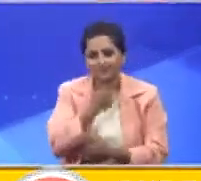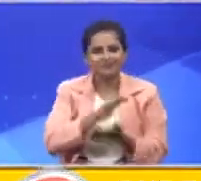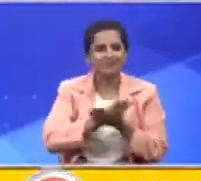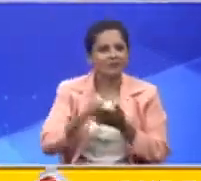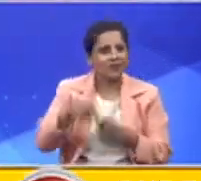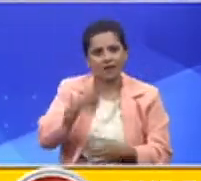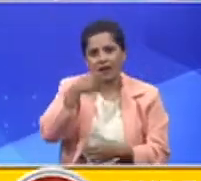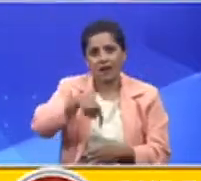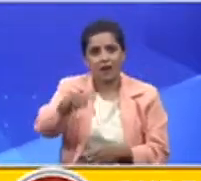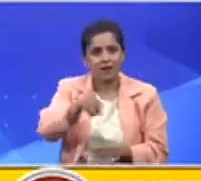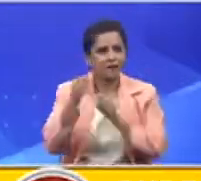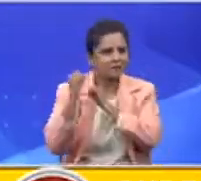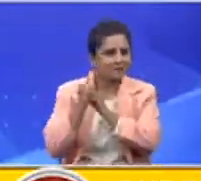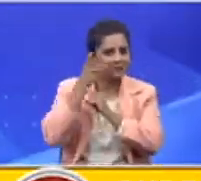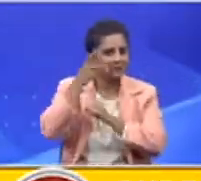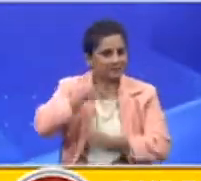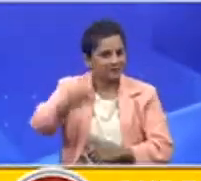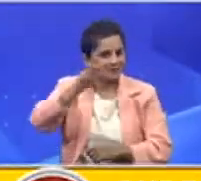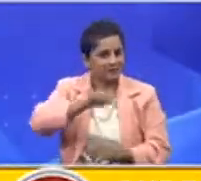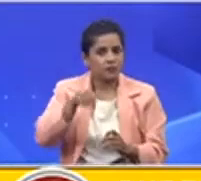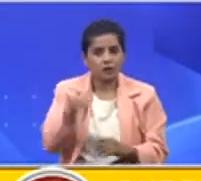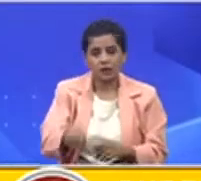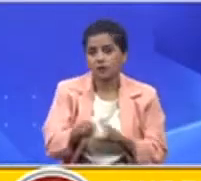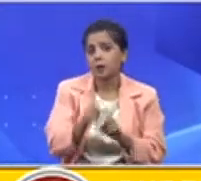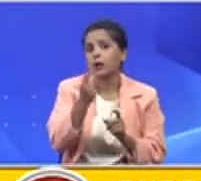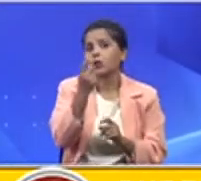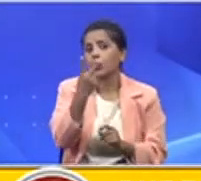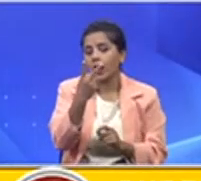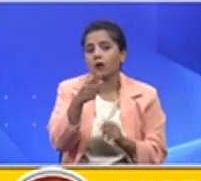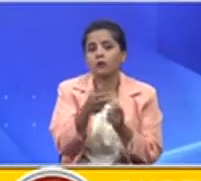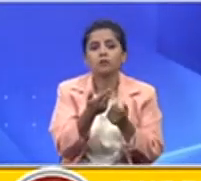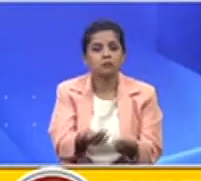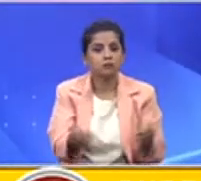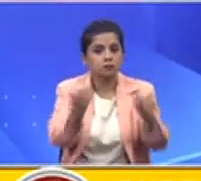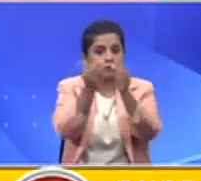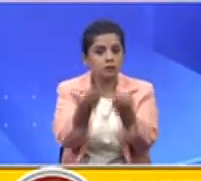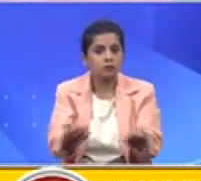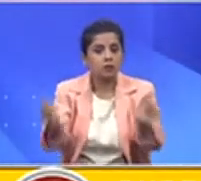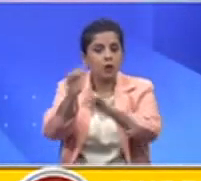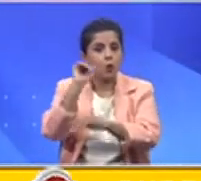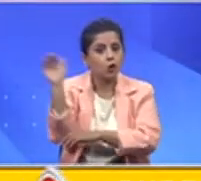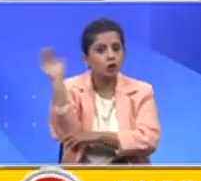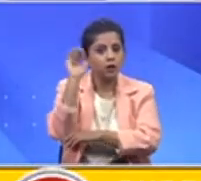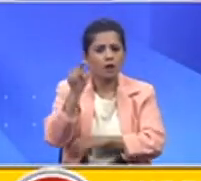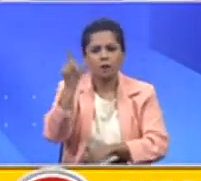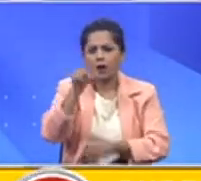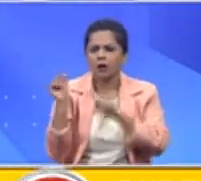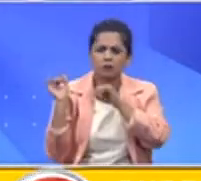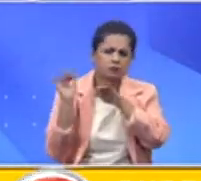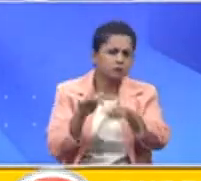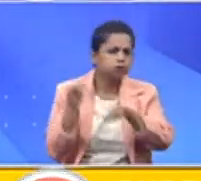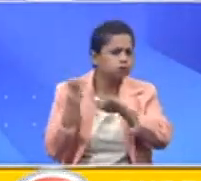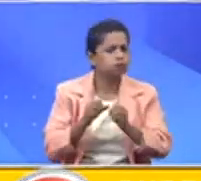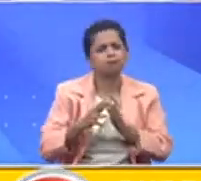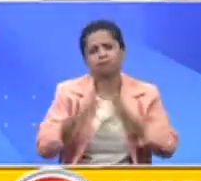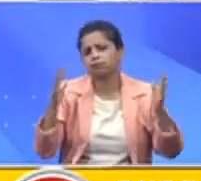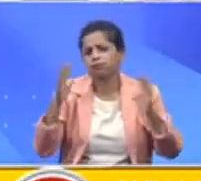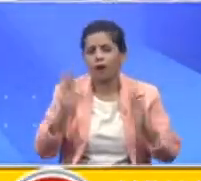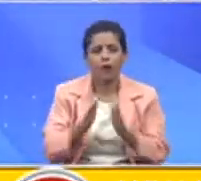वज़े से इन दिनों बारा जोतर लिंगों में भी खूब स्रधालू पहुँच रहे हैं